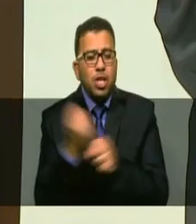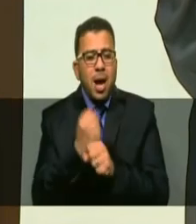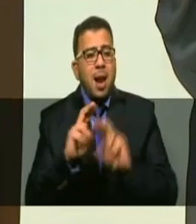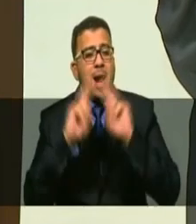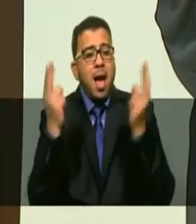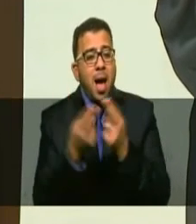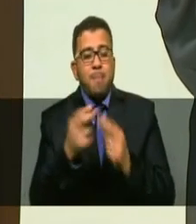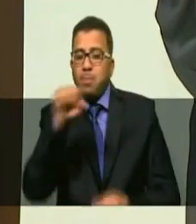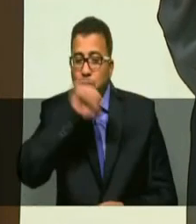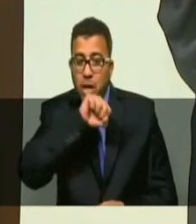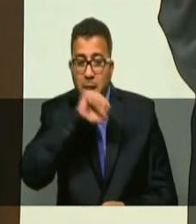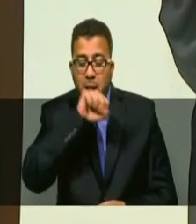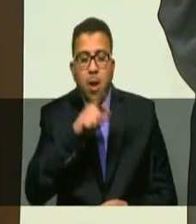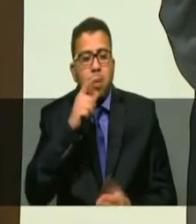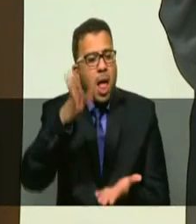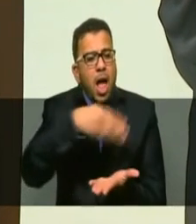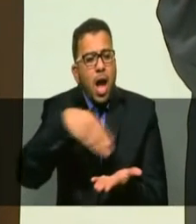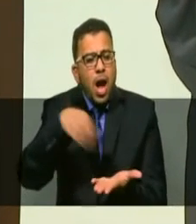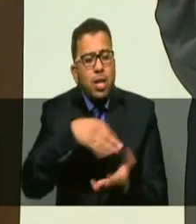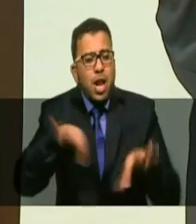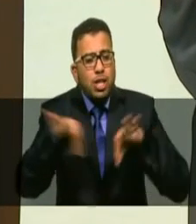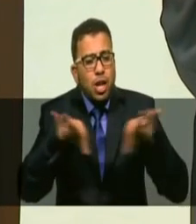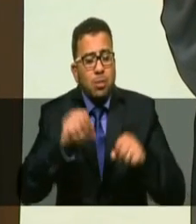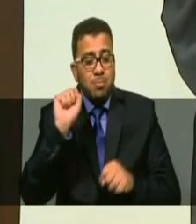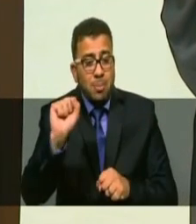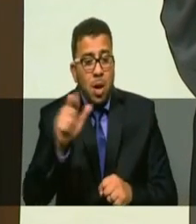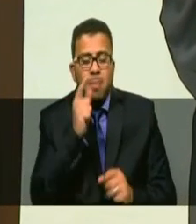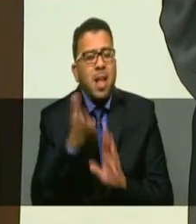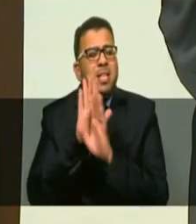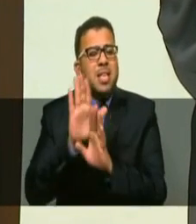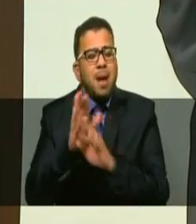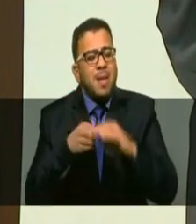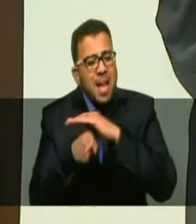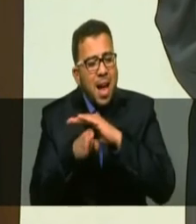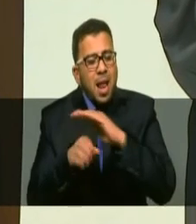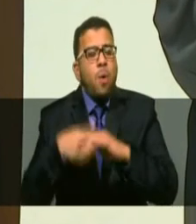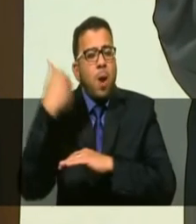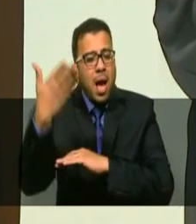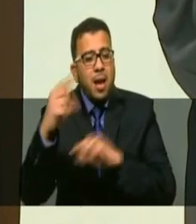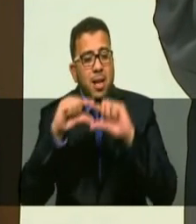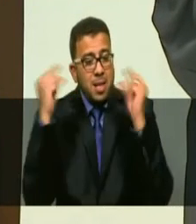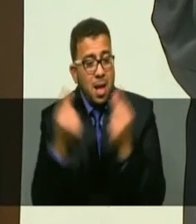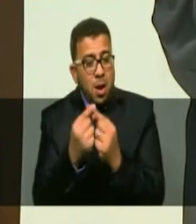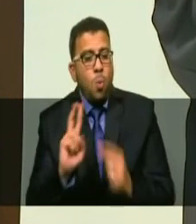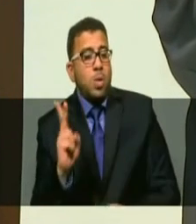العامة بالشارقة من خلال خطتها الاستراتيجية الجديدة بتدعيم الإجراءات الداخلية والخارجية للدائرة